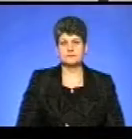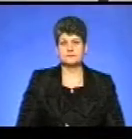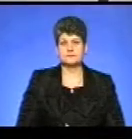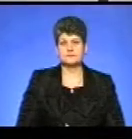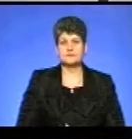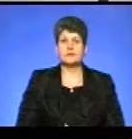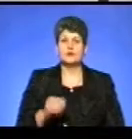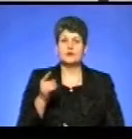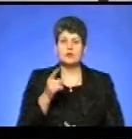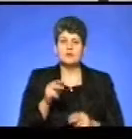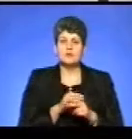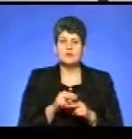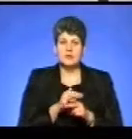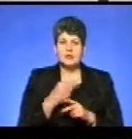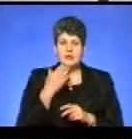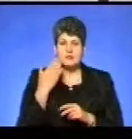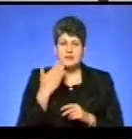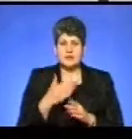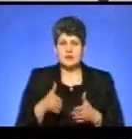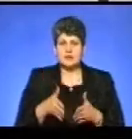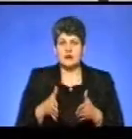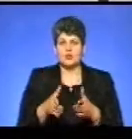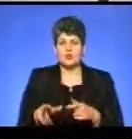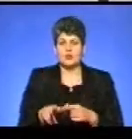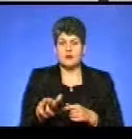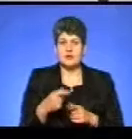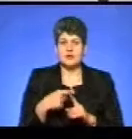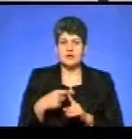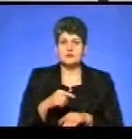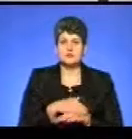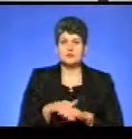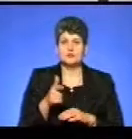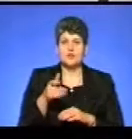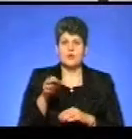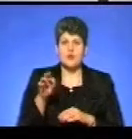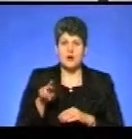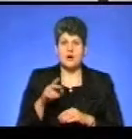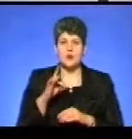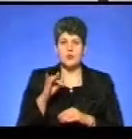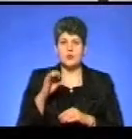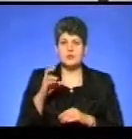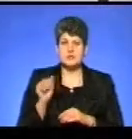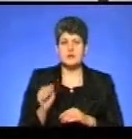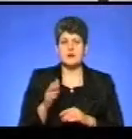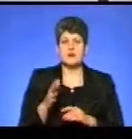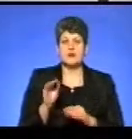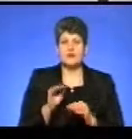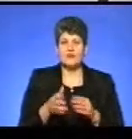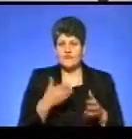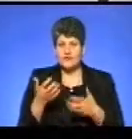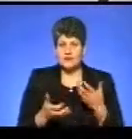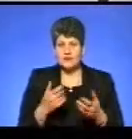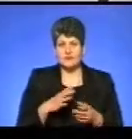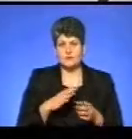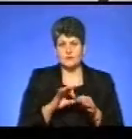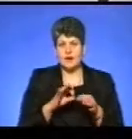У Тернополі відремонтували останню ділянку дороги на перехресті вулиць Гоголя і Руської, яку розкрили через вкладання кабелю тролейбусної